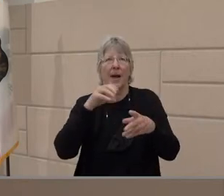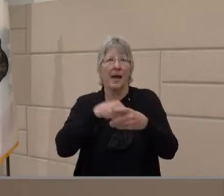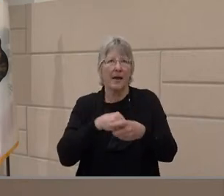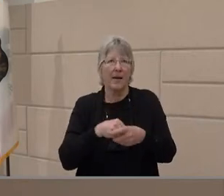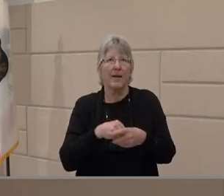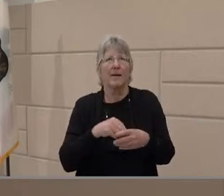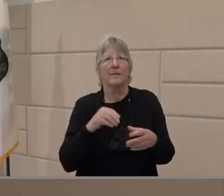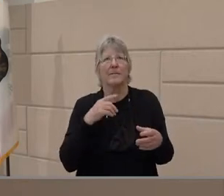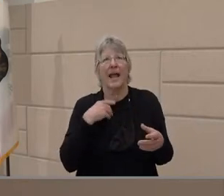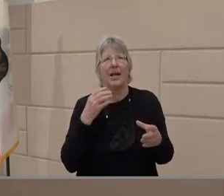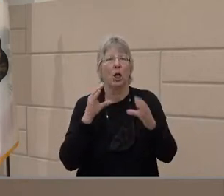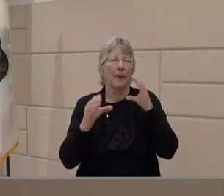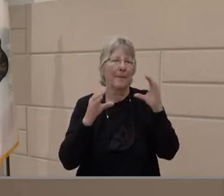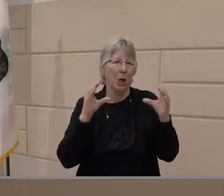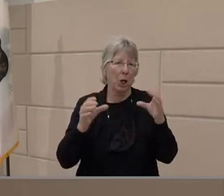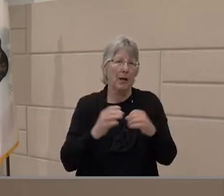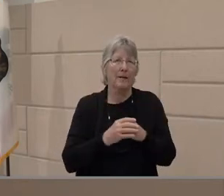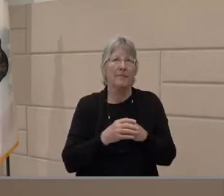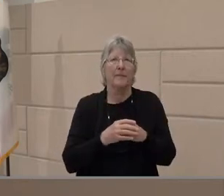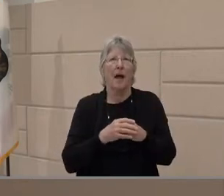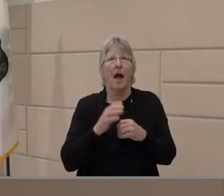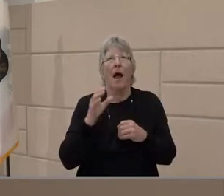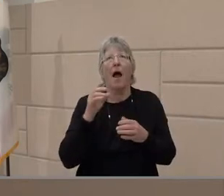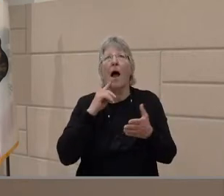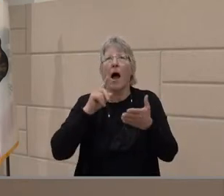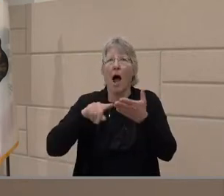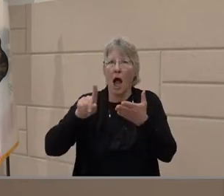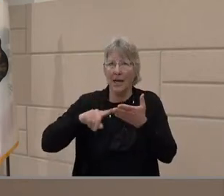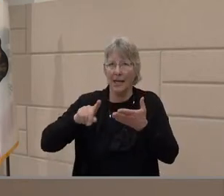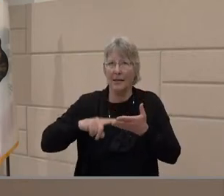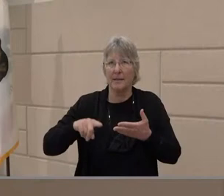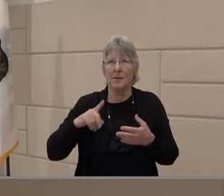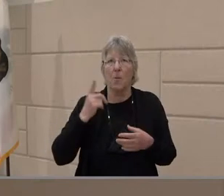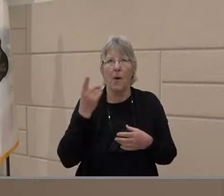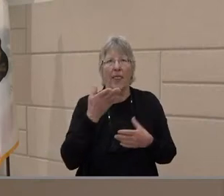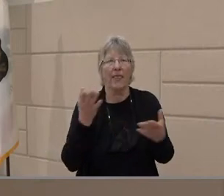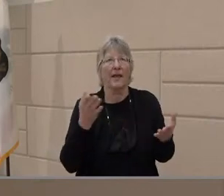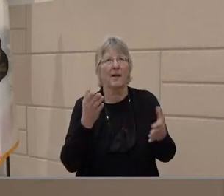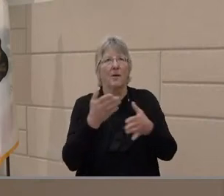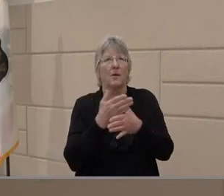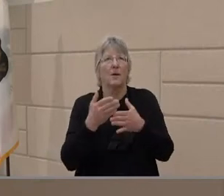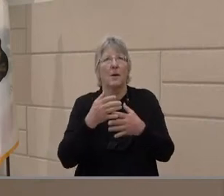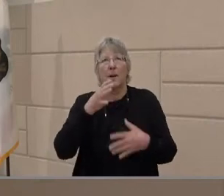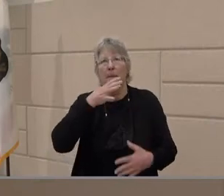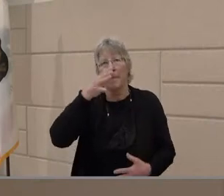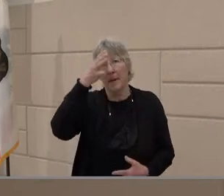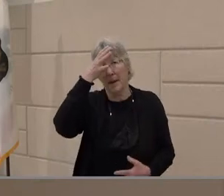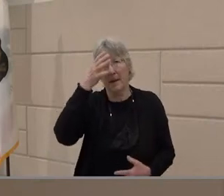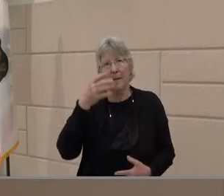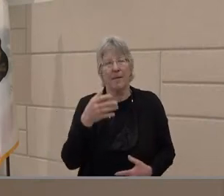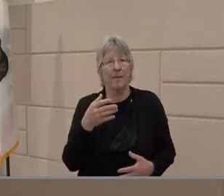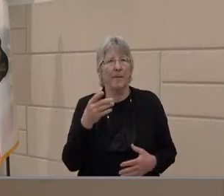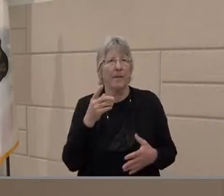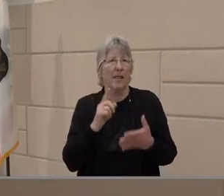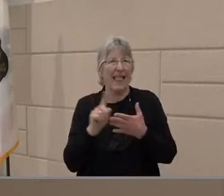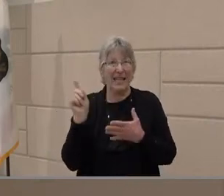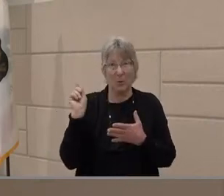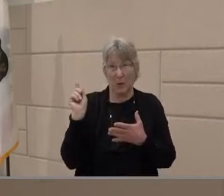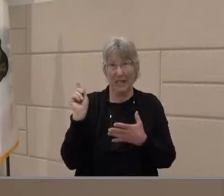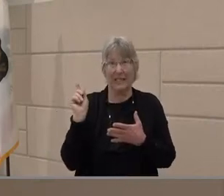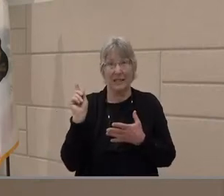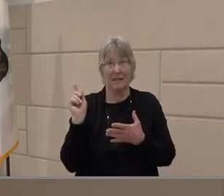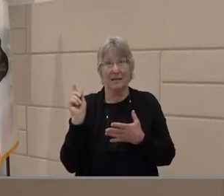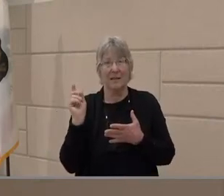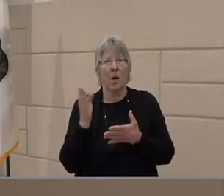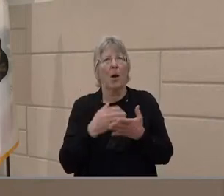ดนังไฮนปีนายังกิจเจียอัมพีตำเนตตำนงนปีนาติเจียอัมพีกาสับไซปิปรุไอเมียนเมดาเมดาบ